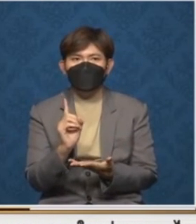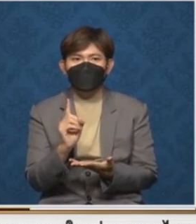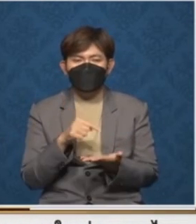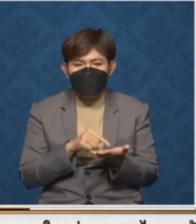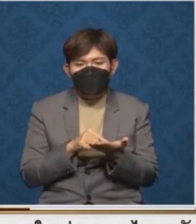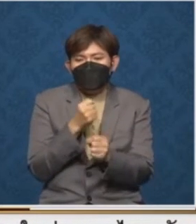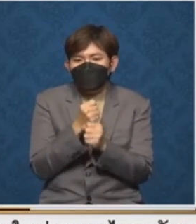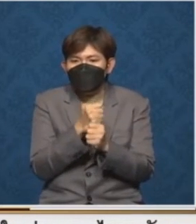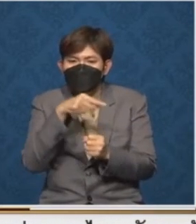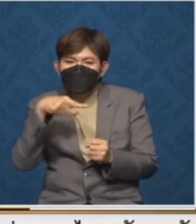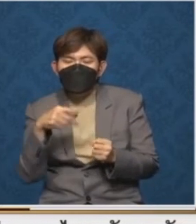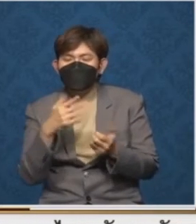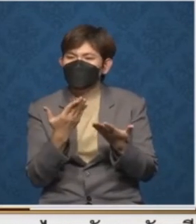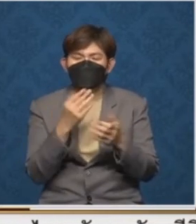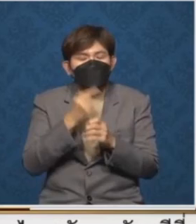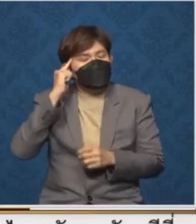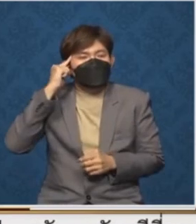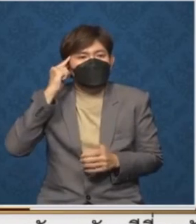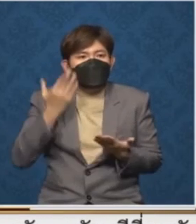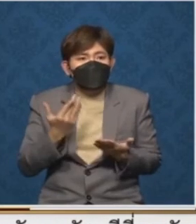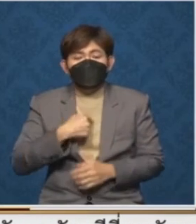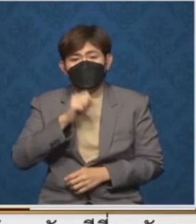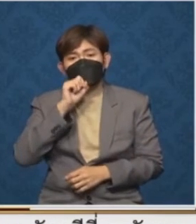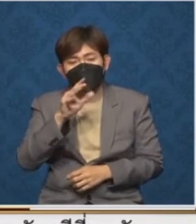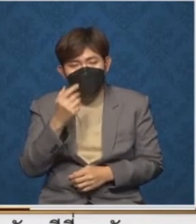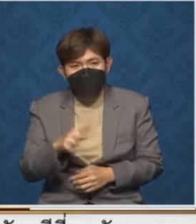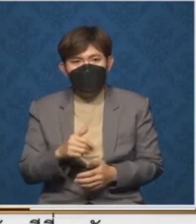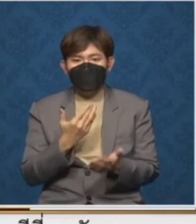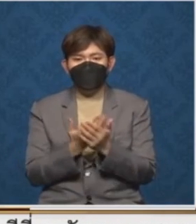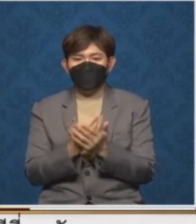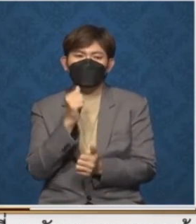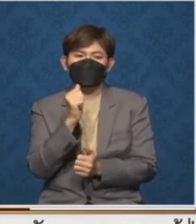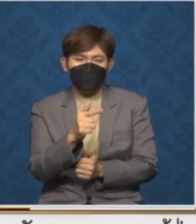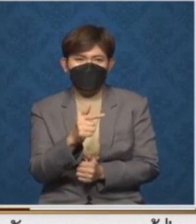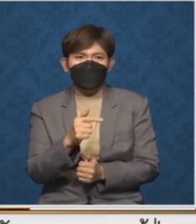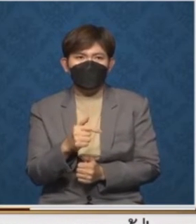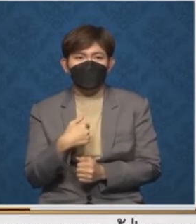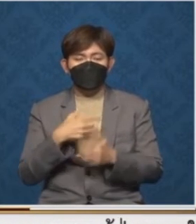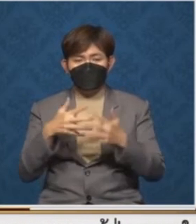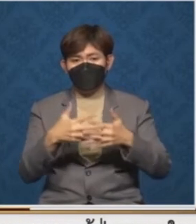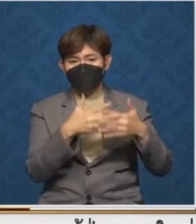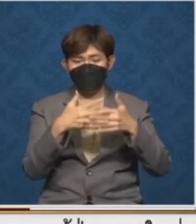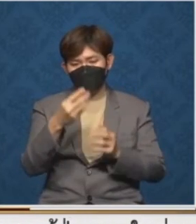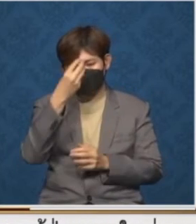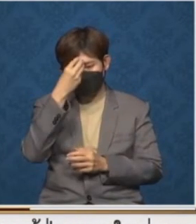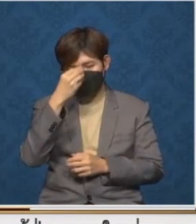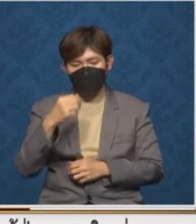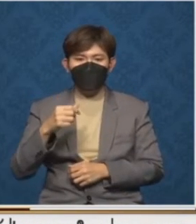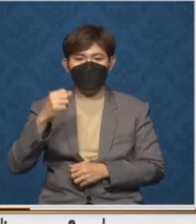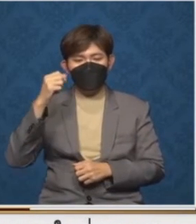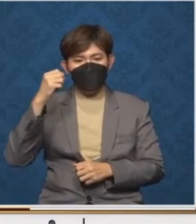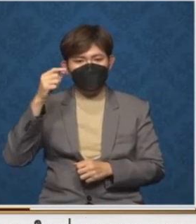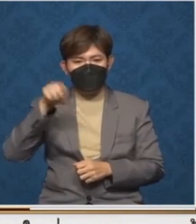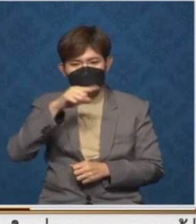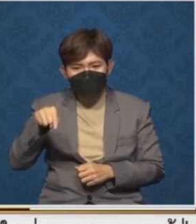ตงจะต้นมีนาคม 63มาจนถวันนี้เราประกาศใช้กฎหมาย 14 ชบับควบคุมสิทธิเสริ